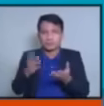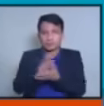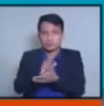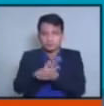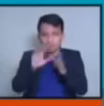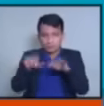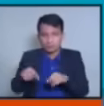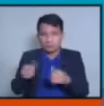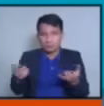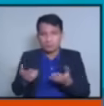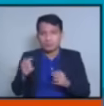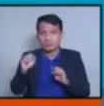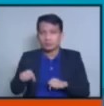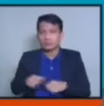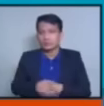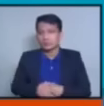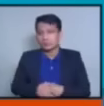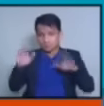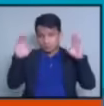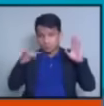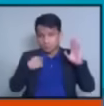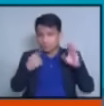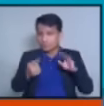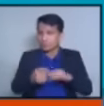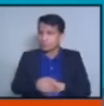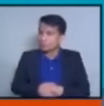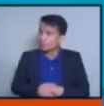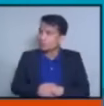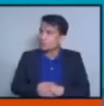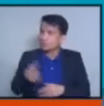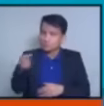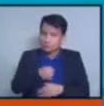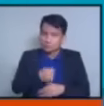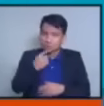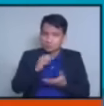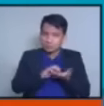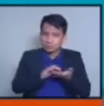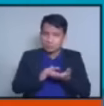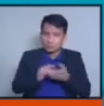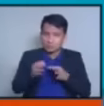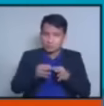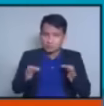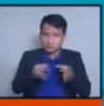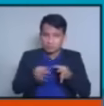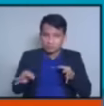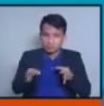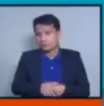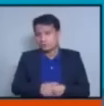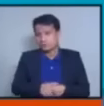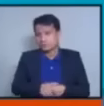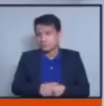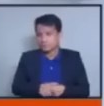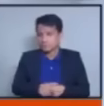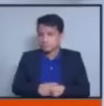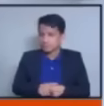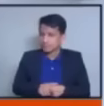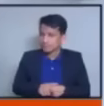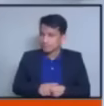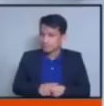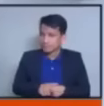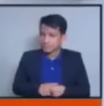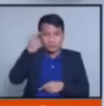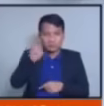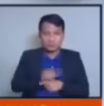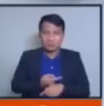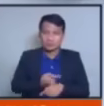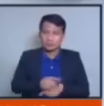yung ganon. Oo, sir. Susuko ka, sir. Oo, sir. Para makuha ng karipo ng statement. Sir, humingi ako ng dispensa, sir. Panagutan na lang kung anong